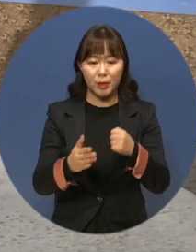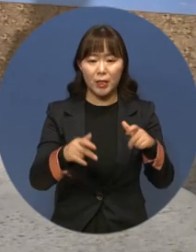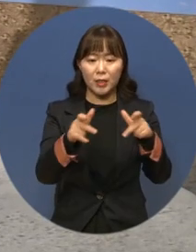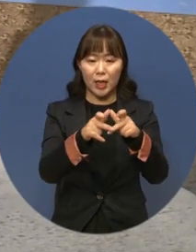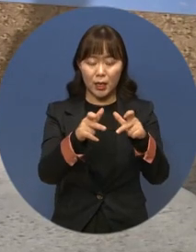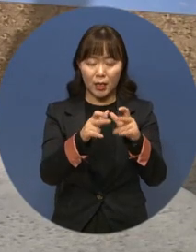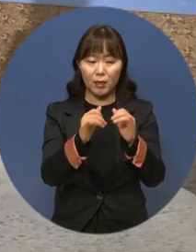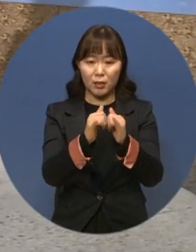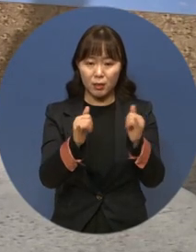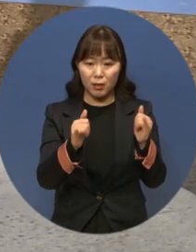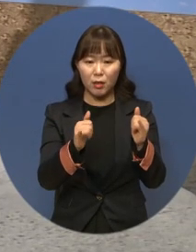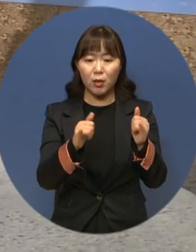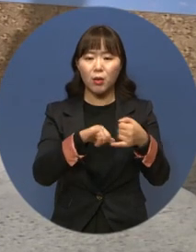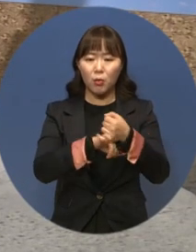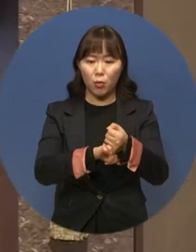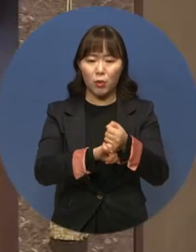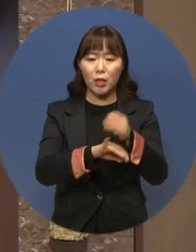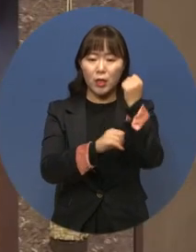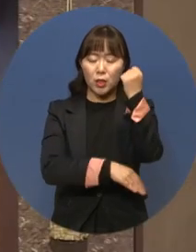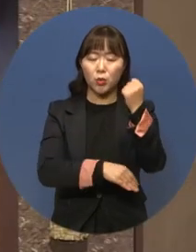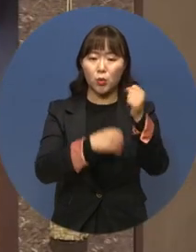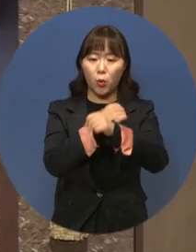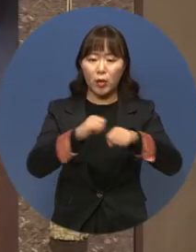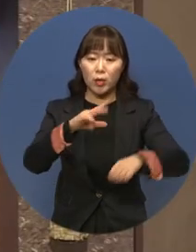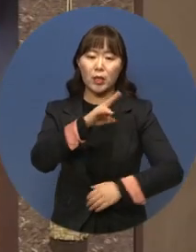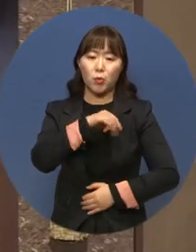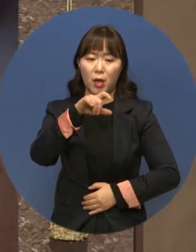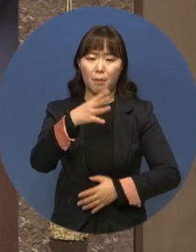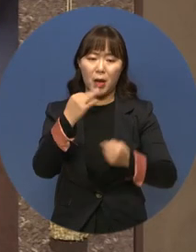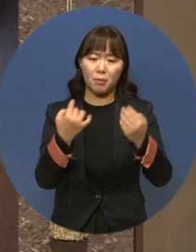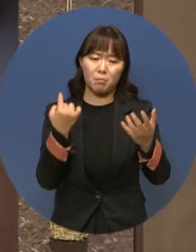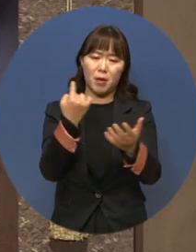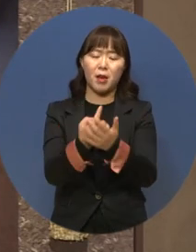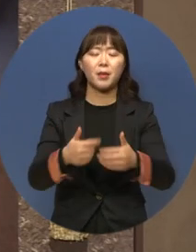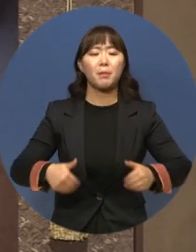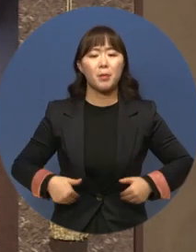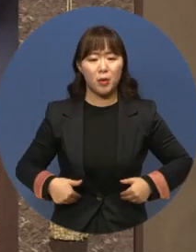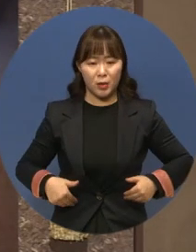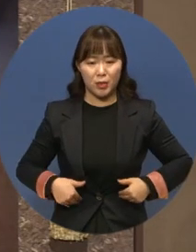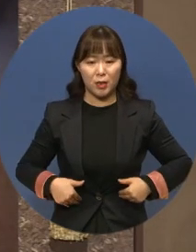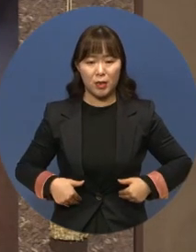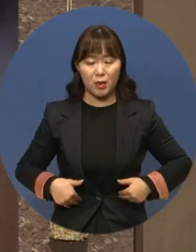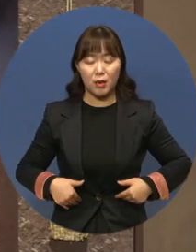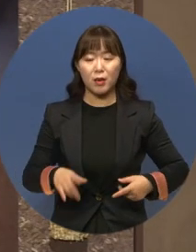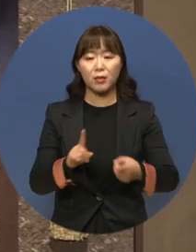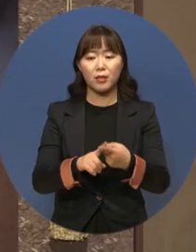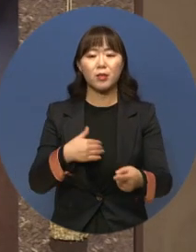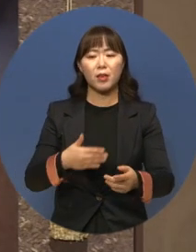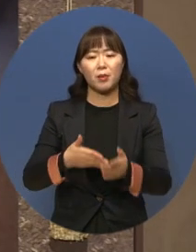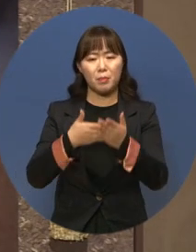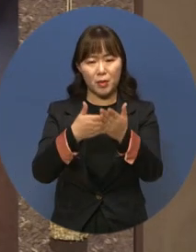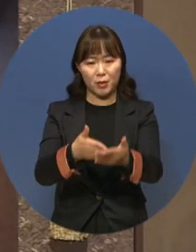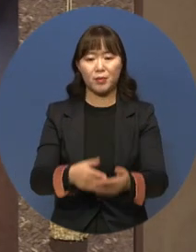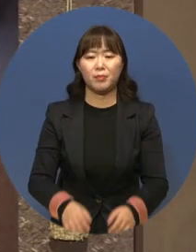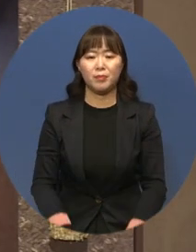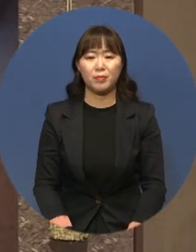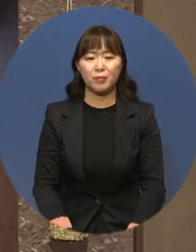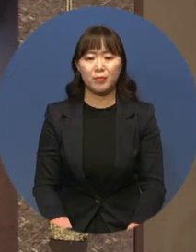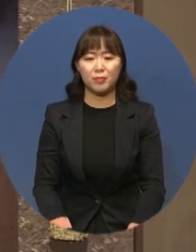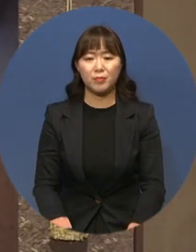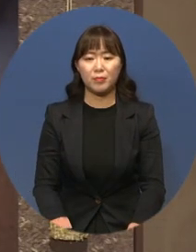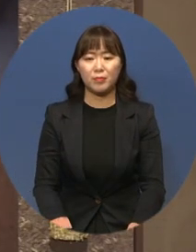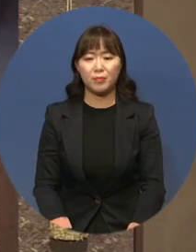장애인 당사자가 꼭 그 기초광역의회에 많이 들어야 된다 하는 부분들을 제가 강조하는 것이죠.